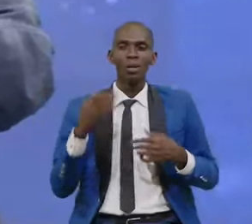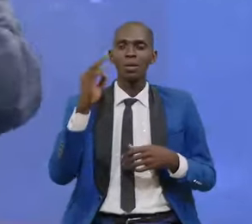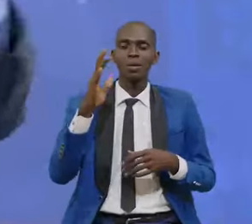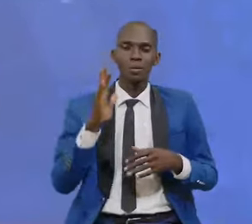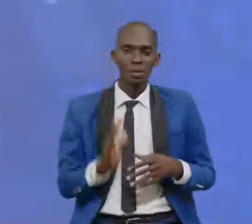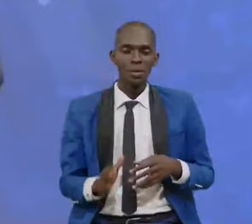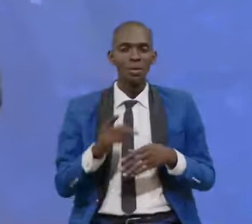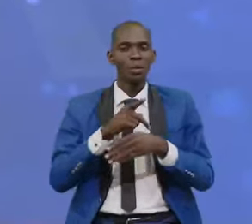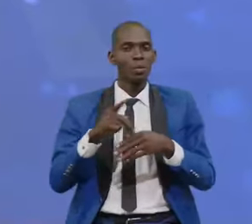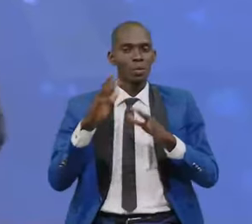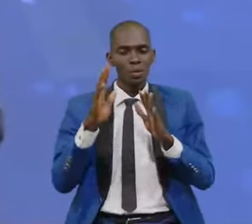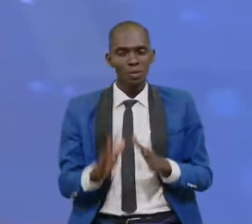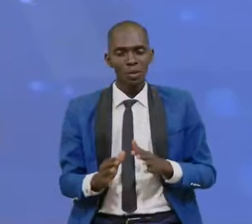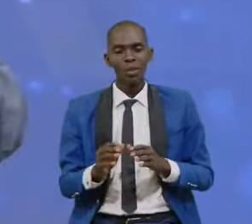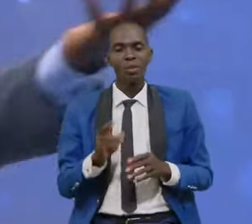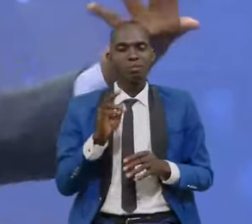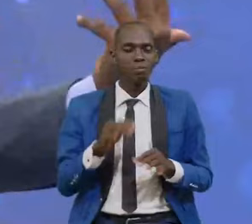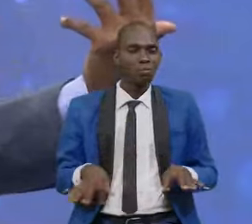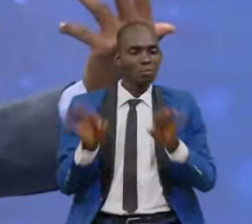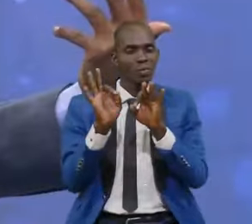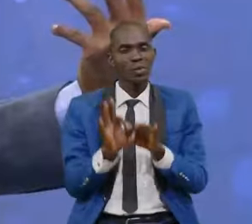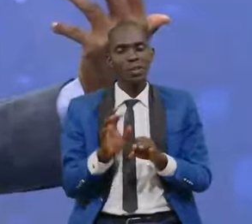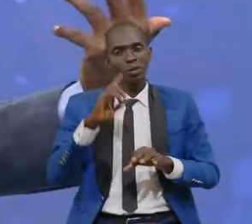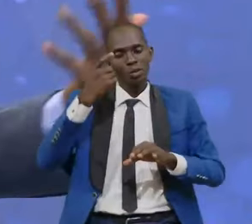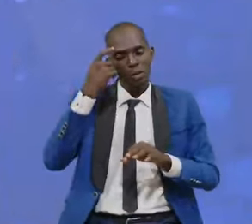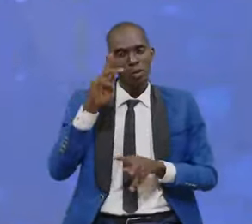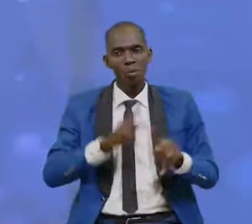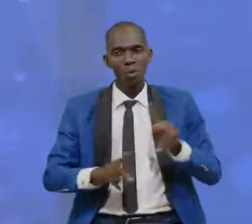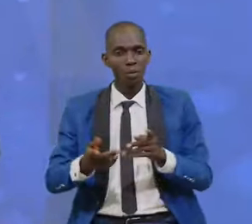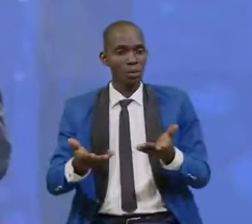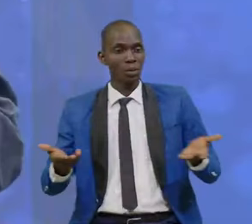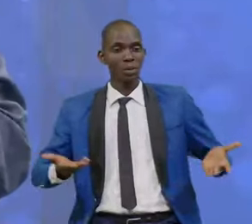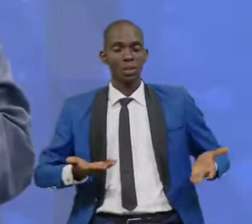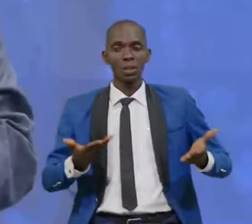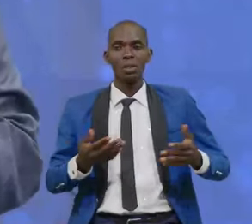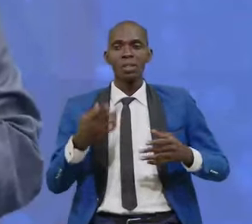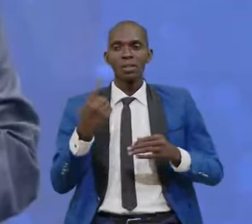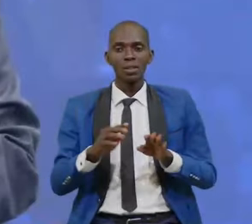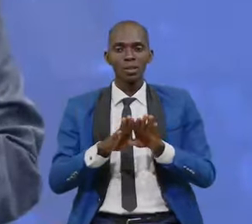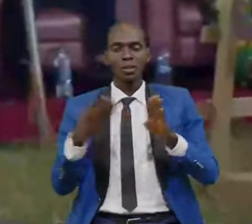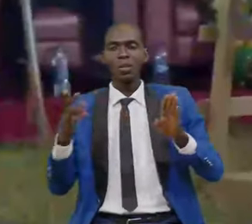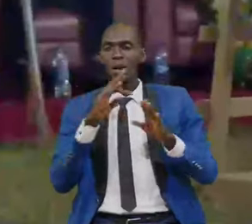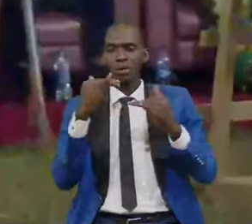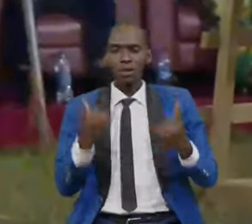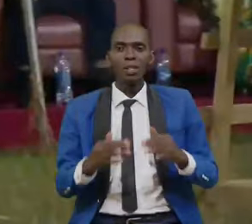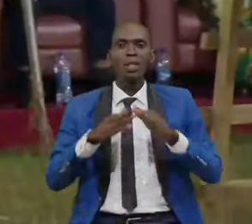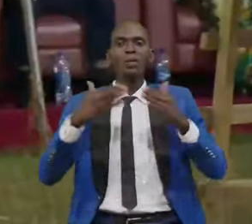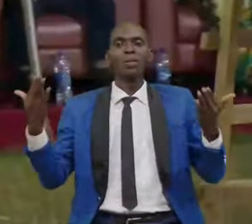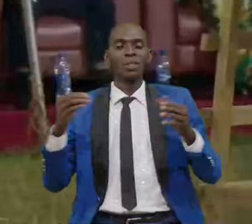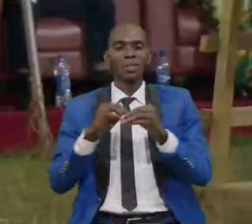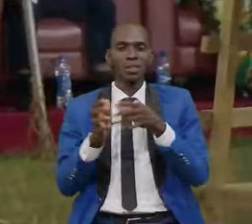les professionnels, les dignitaires, les officiers du gouvernement, ici sur la plateforme, les portes sont ouvertes